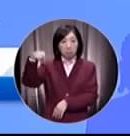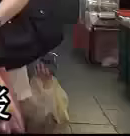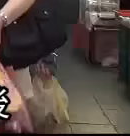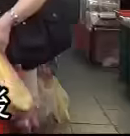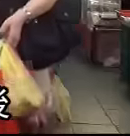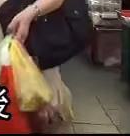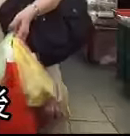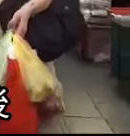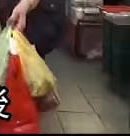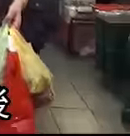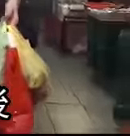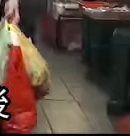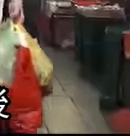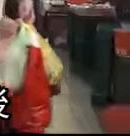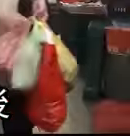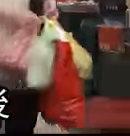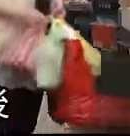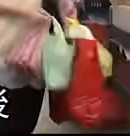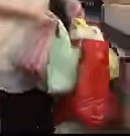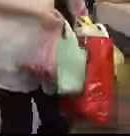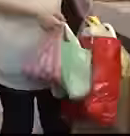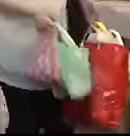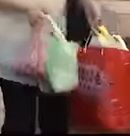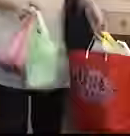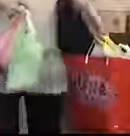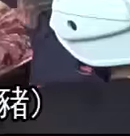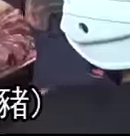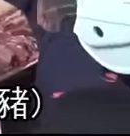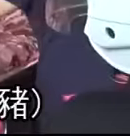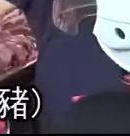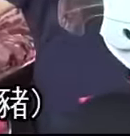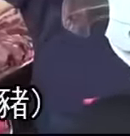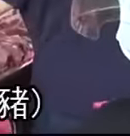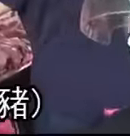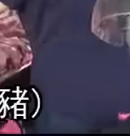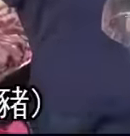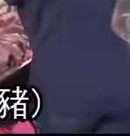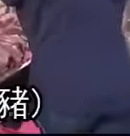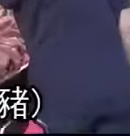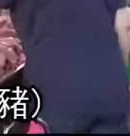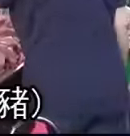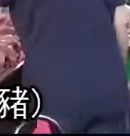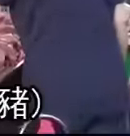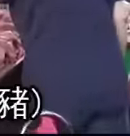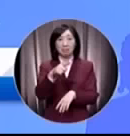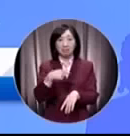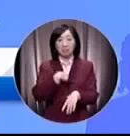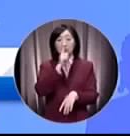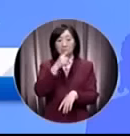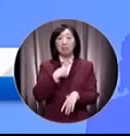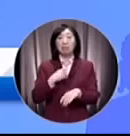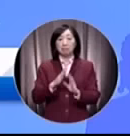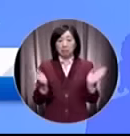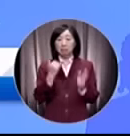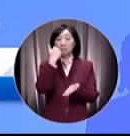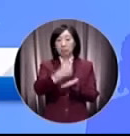必反，你到美国贸易代表署之后躲躲闪闪，最近告诉国人你要开放，请